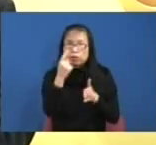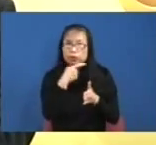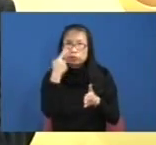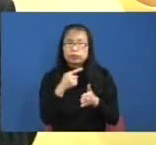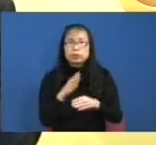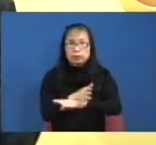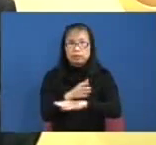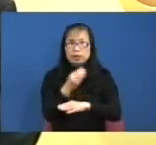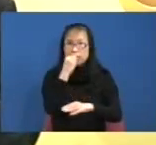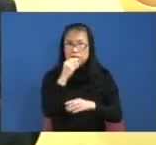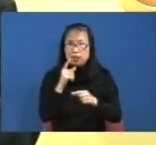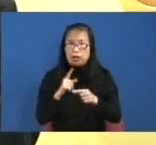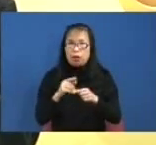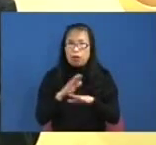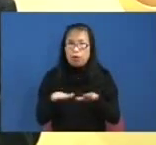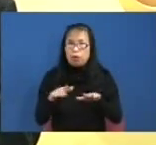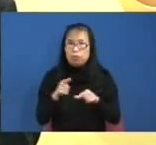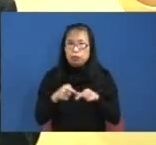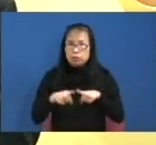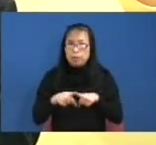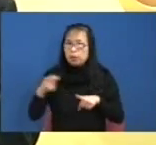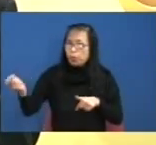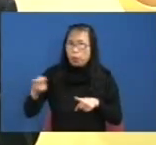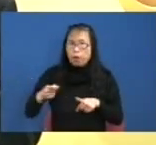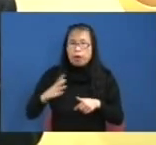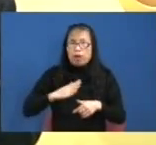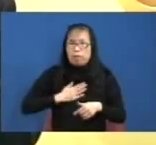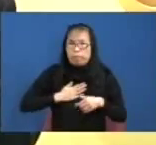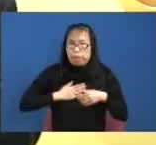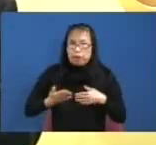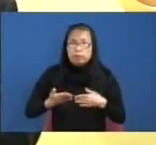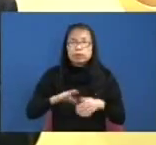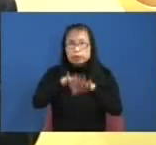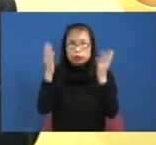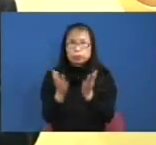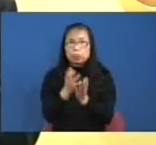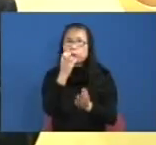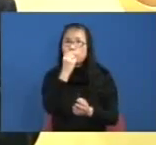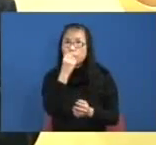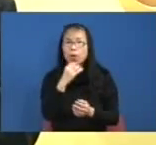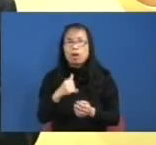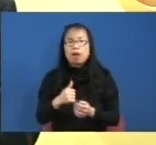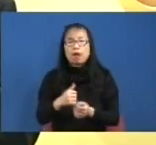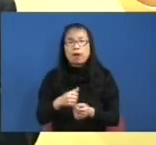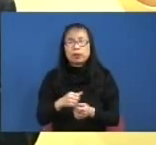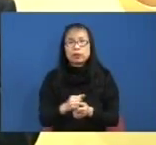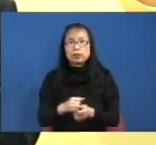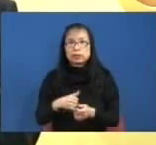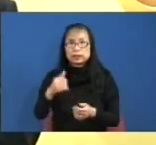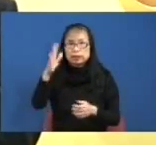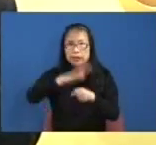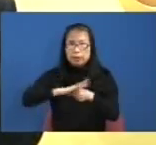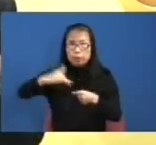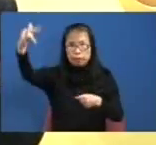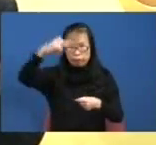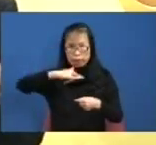安中心咧已經係好快咧，亦都係有個反應咧。全部香港嚟香港從日本嚟嘅食材